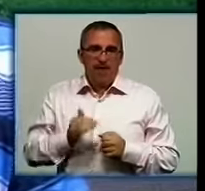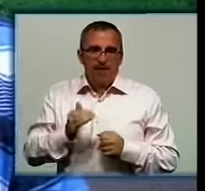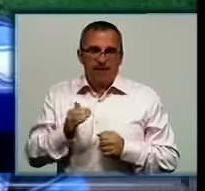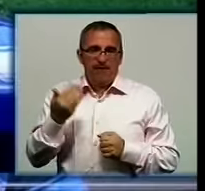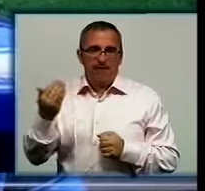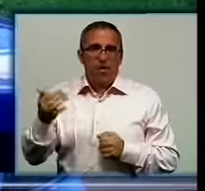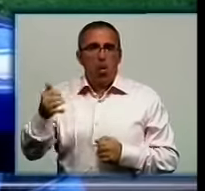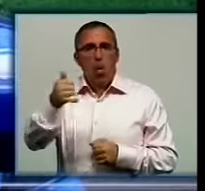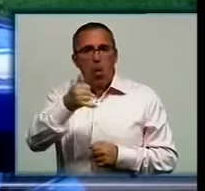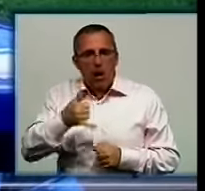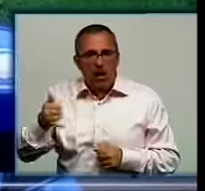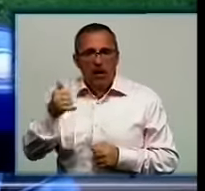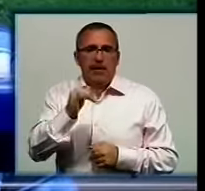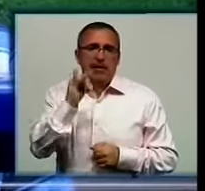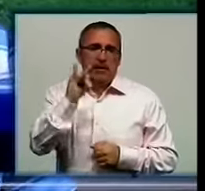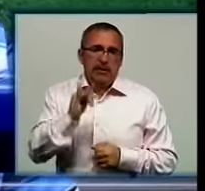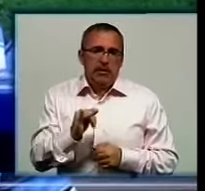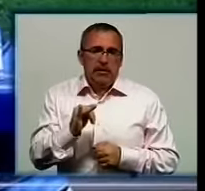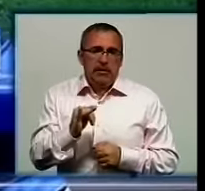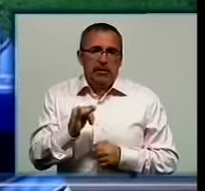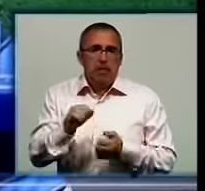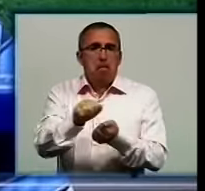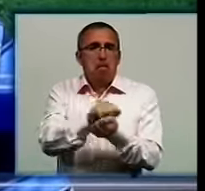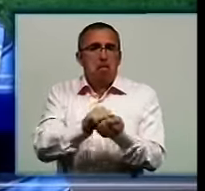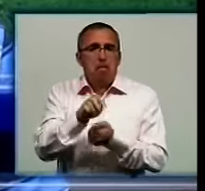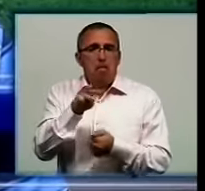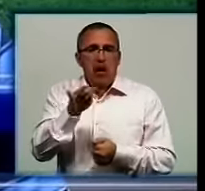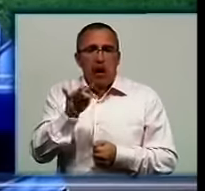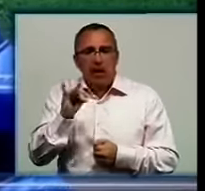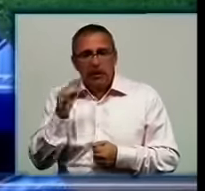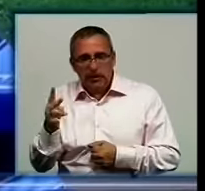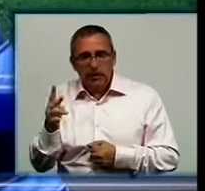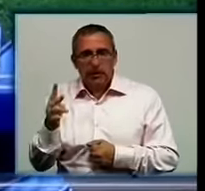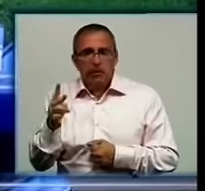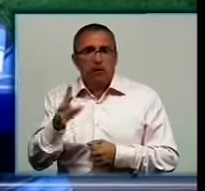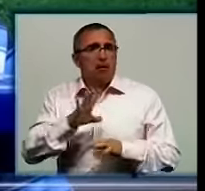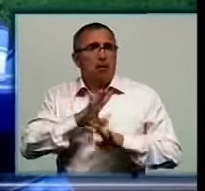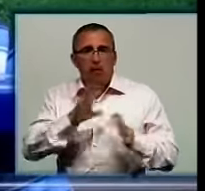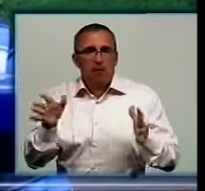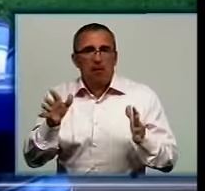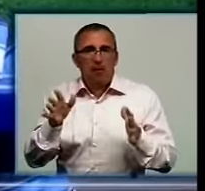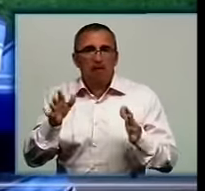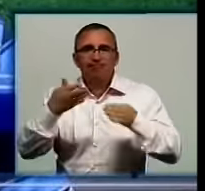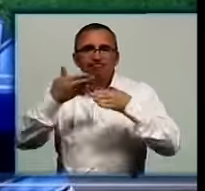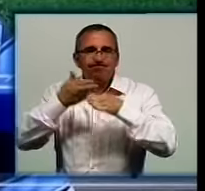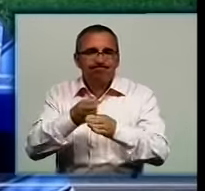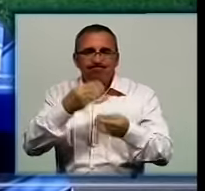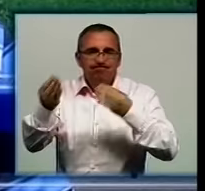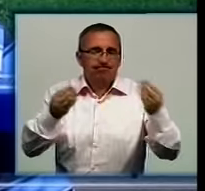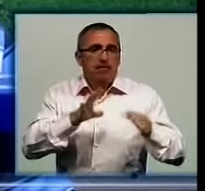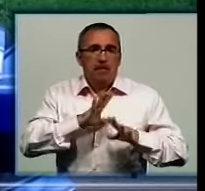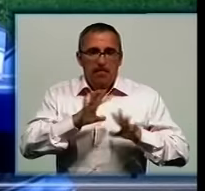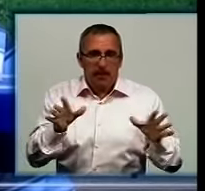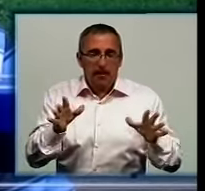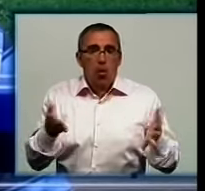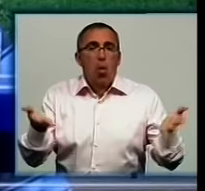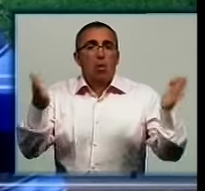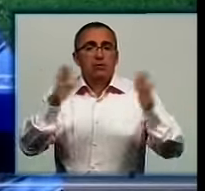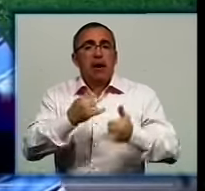Олійня і млин не були розпайовані. Оставили їх